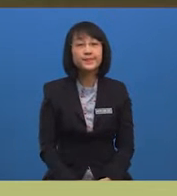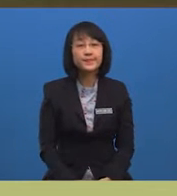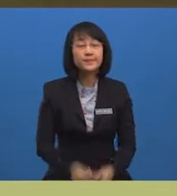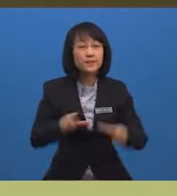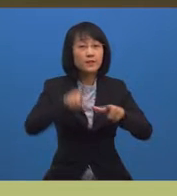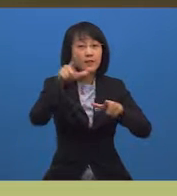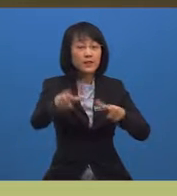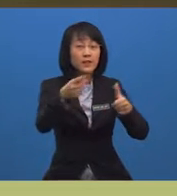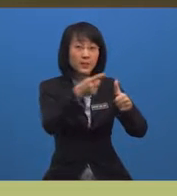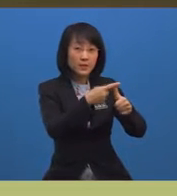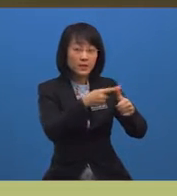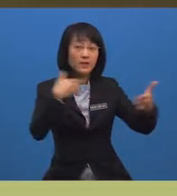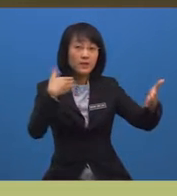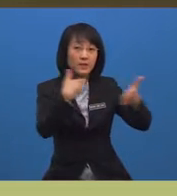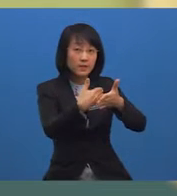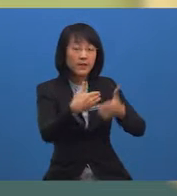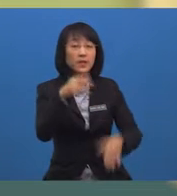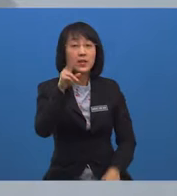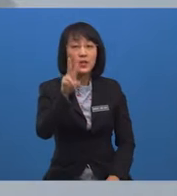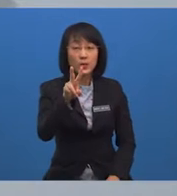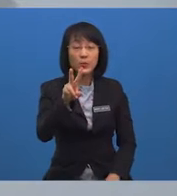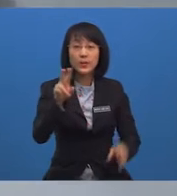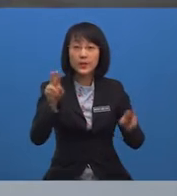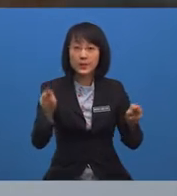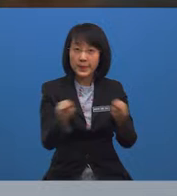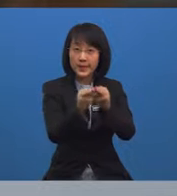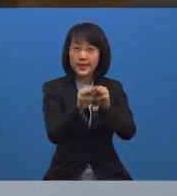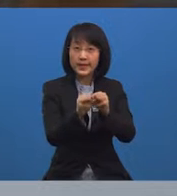Langkah pertama, dekatkan dua batang magnet seperti ini.